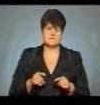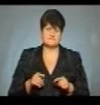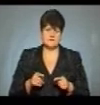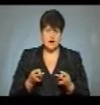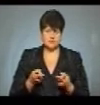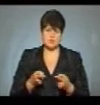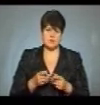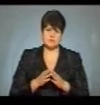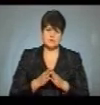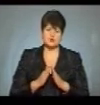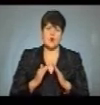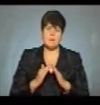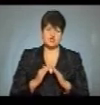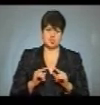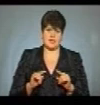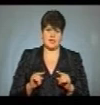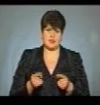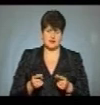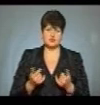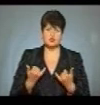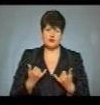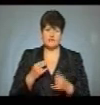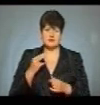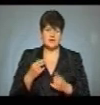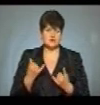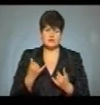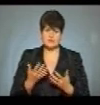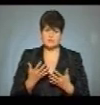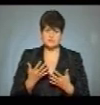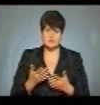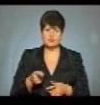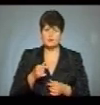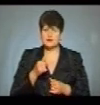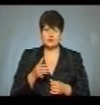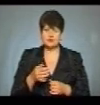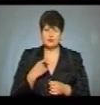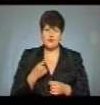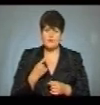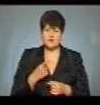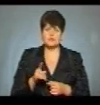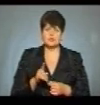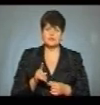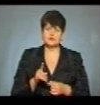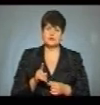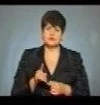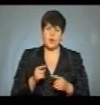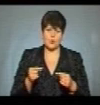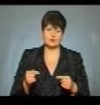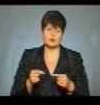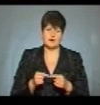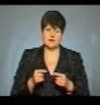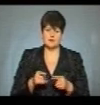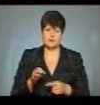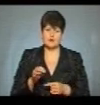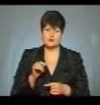арешт. По-перше, його вина сьогодні не встановлена. Значить, тому ми не можемо, значить, говорити конкретно, значить, про